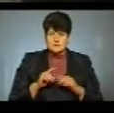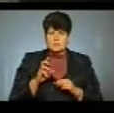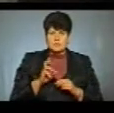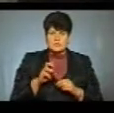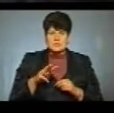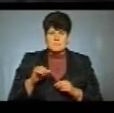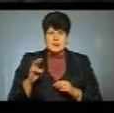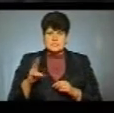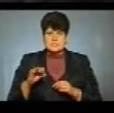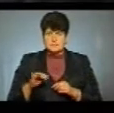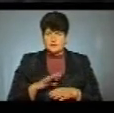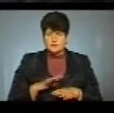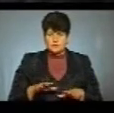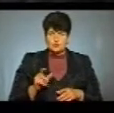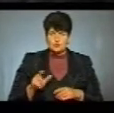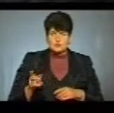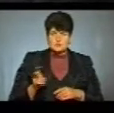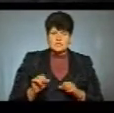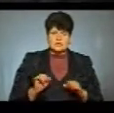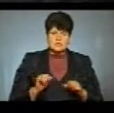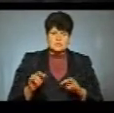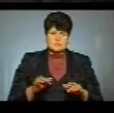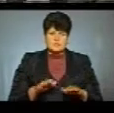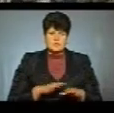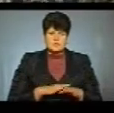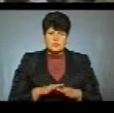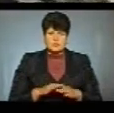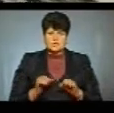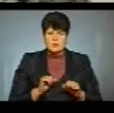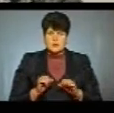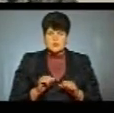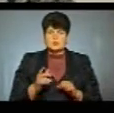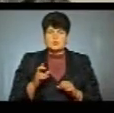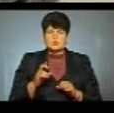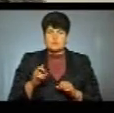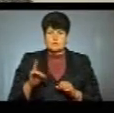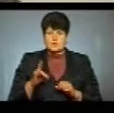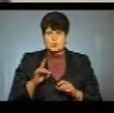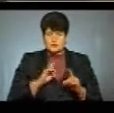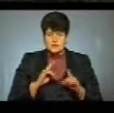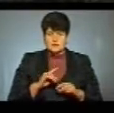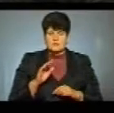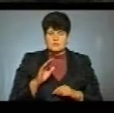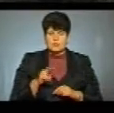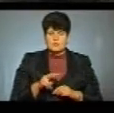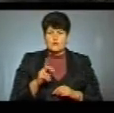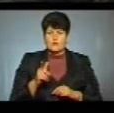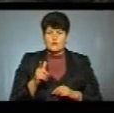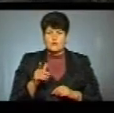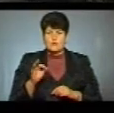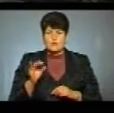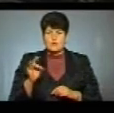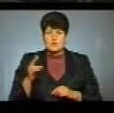не було. До людей вийшла керуюча справами виконавчого апарату Зборівської районної ради Любов Горда. Голова сказав, що він